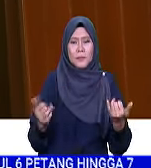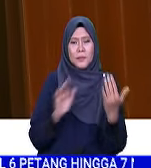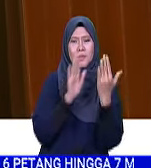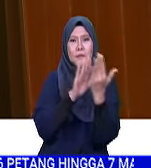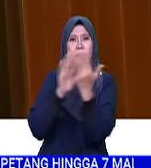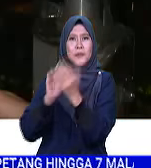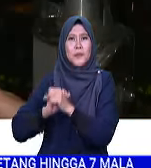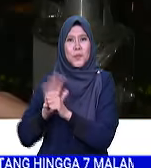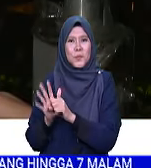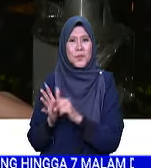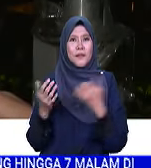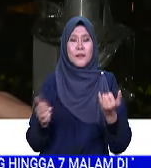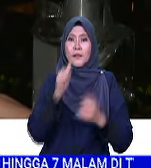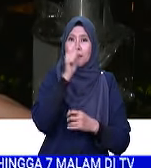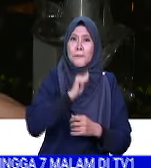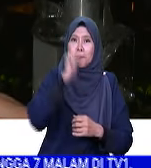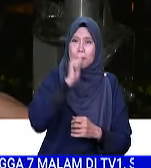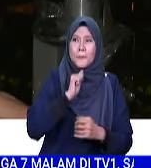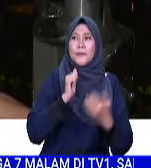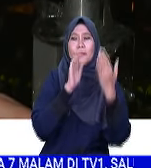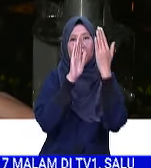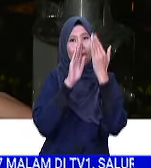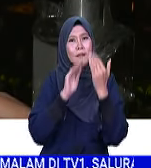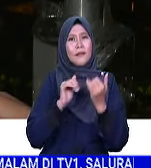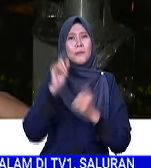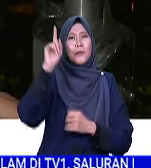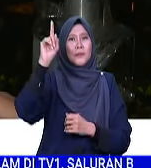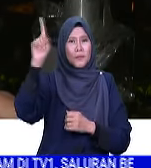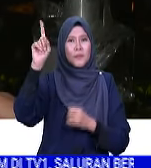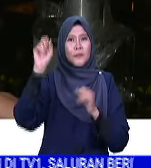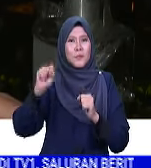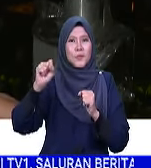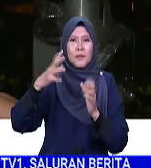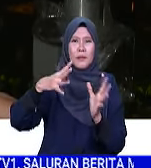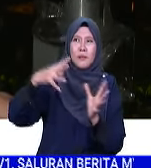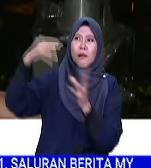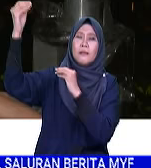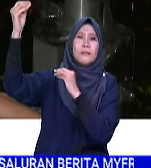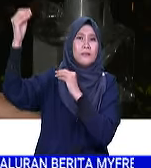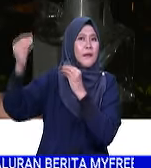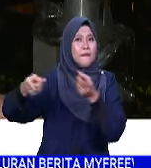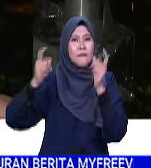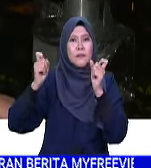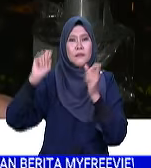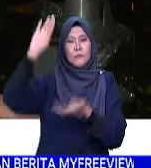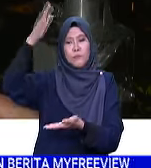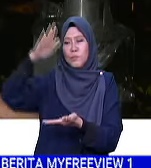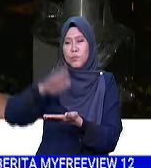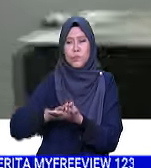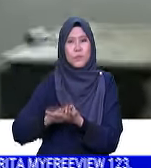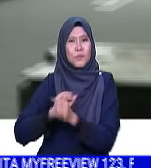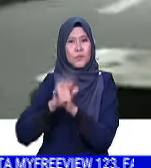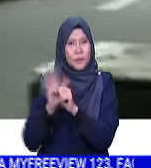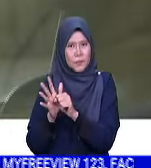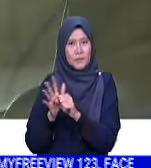ini, kesabaran yang kita lalui ini, mudah-mudahan Allah Ta'ala akan angkat dengan segera wabak yang